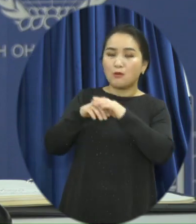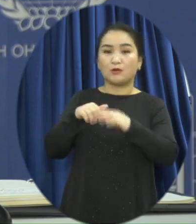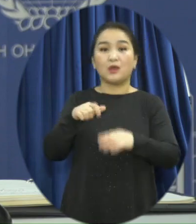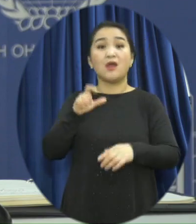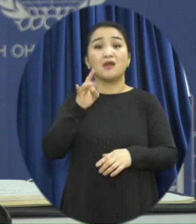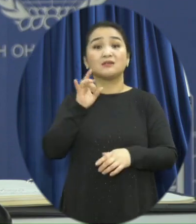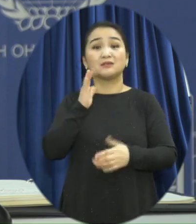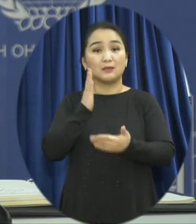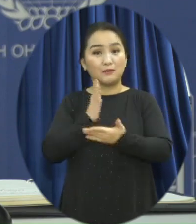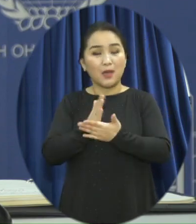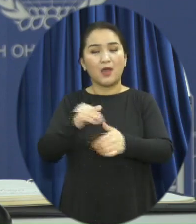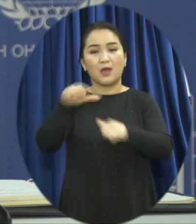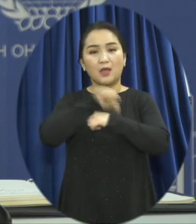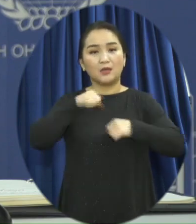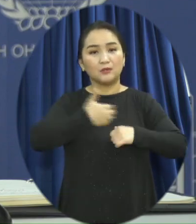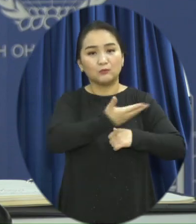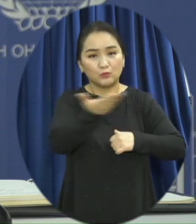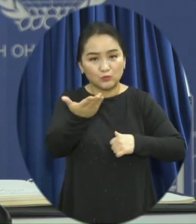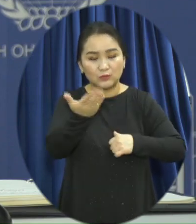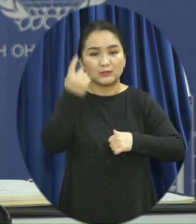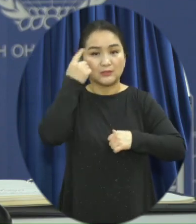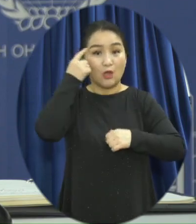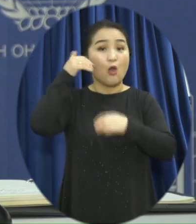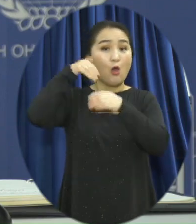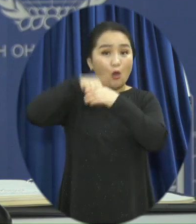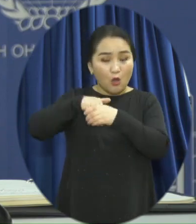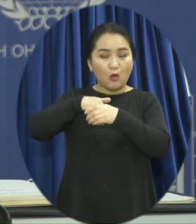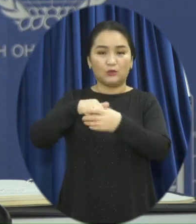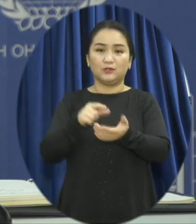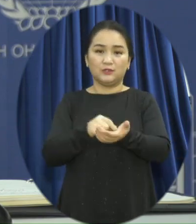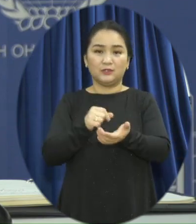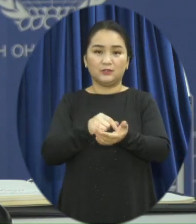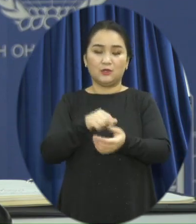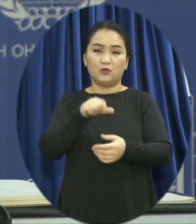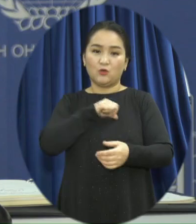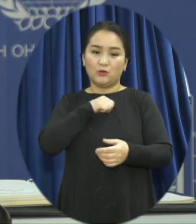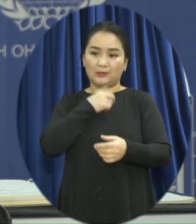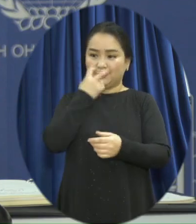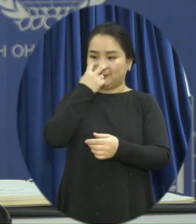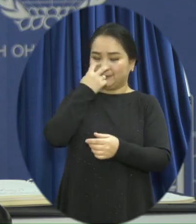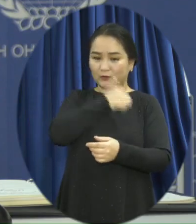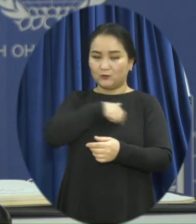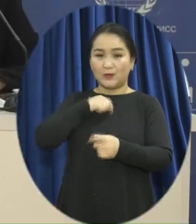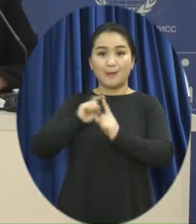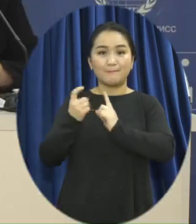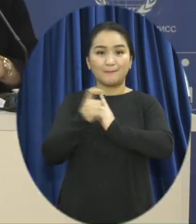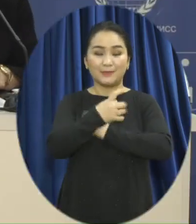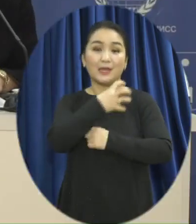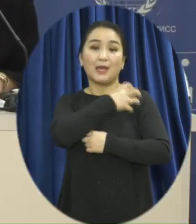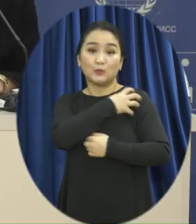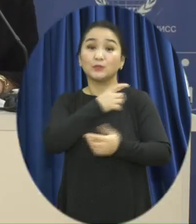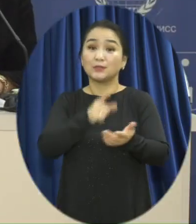маань сайн одоо ойлгож нэлээ хяналттай хариуцлагатай байхыг та нөхдөөс өгсөе.